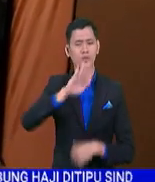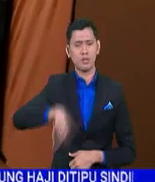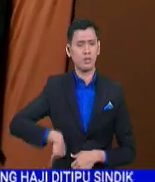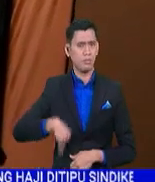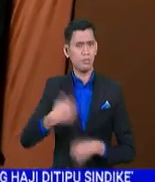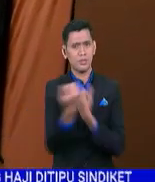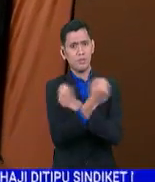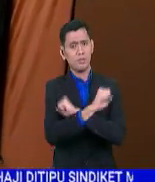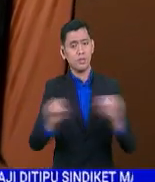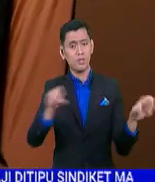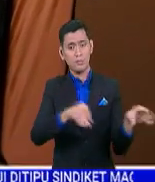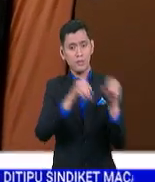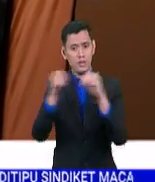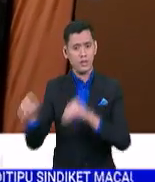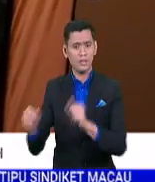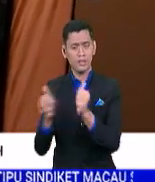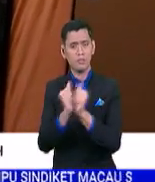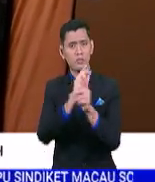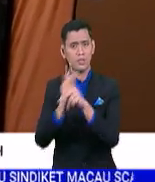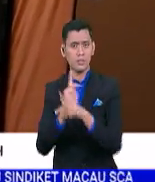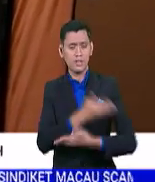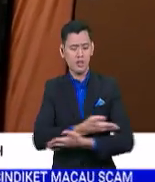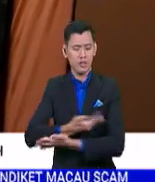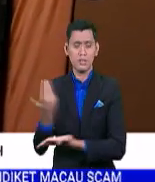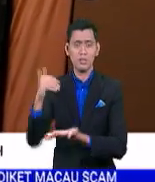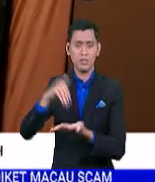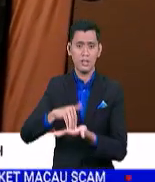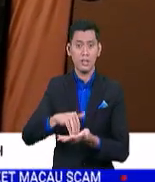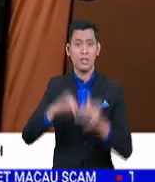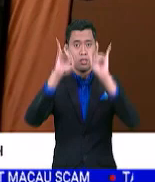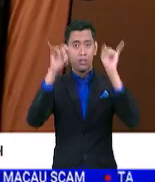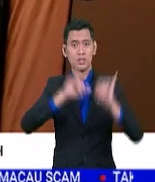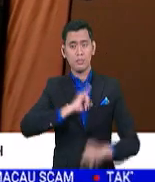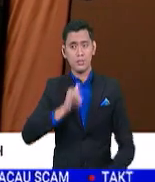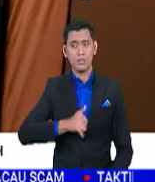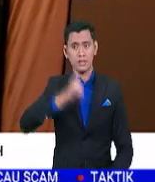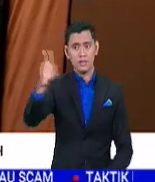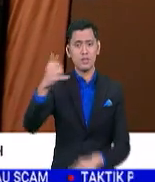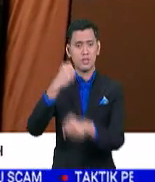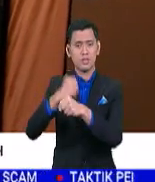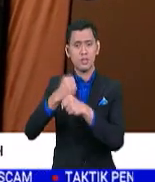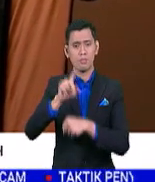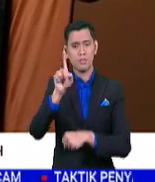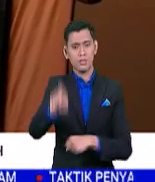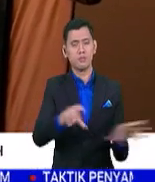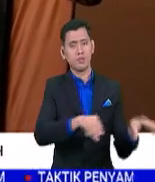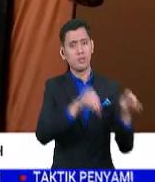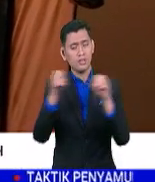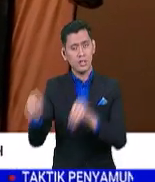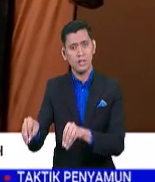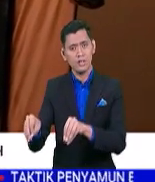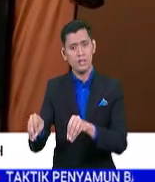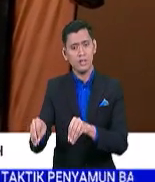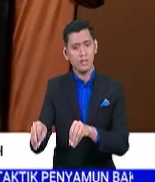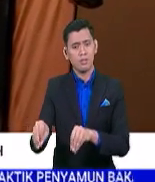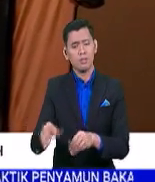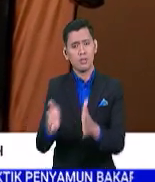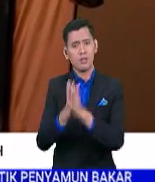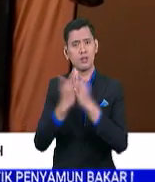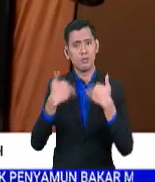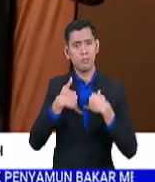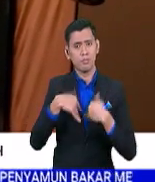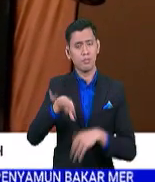apa. Lepas tu hari Isnin tu saya pergi kerja. Tengok ada orang kampung kita kena pindah juga. So minta balik